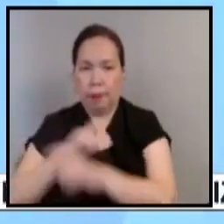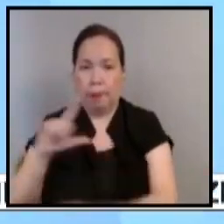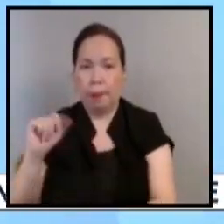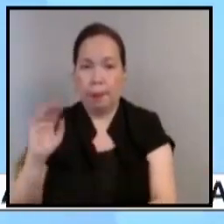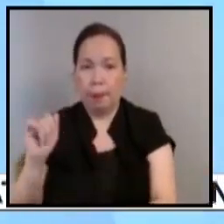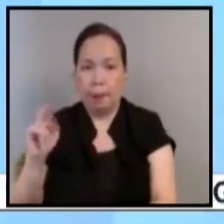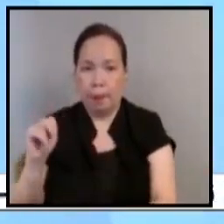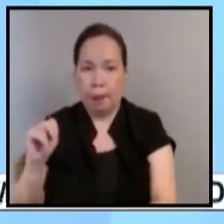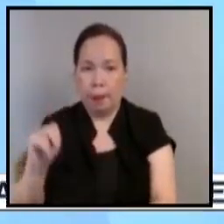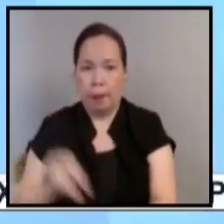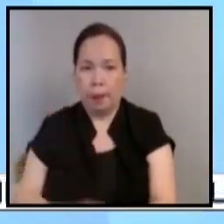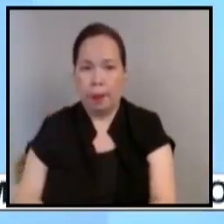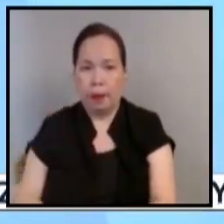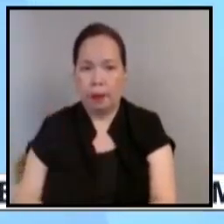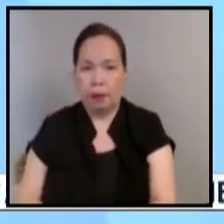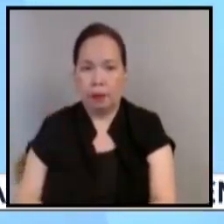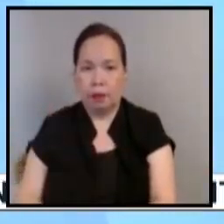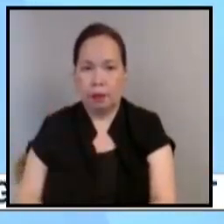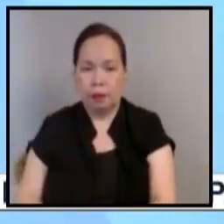former president